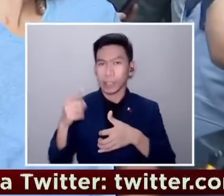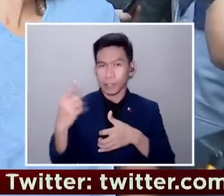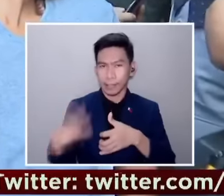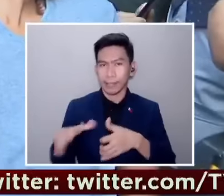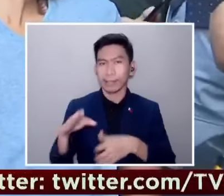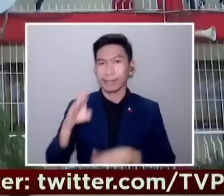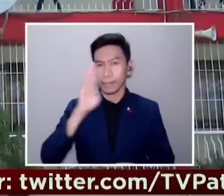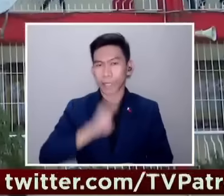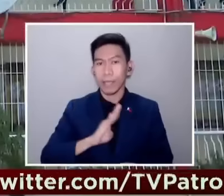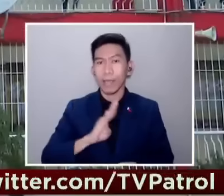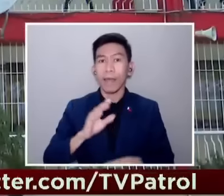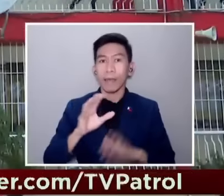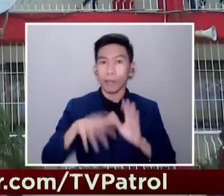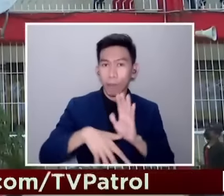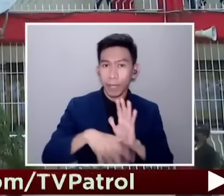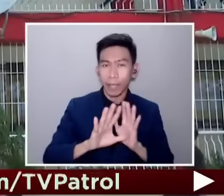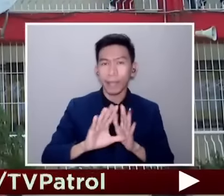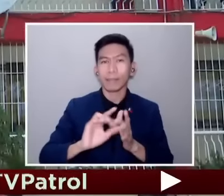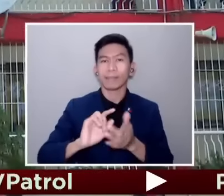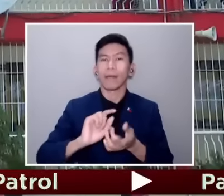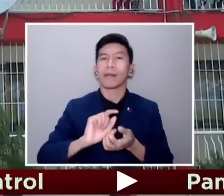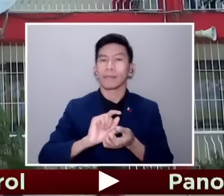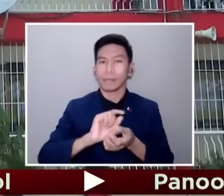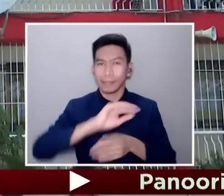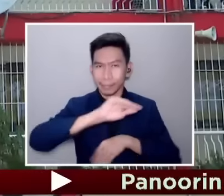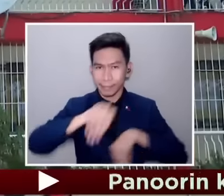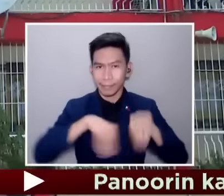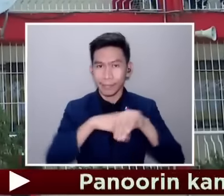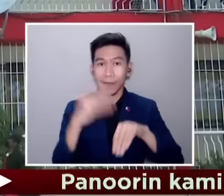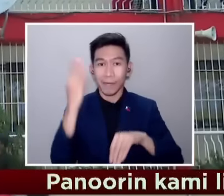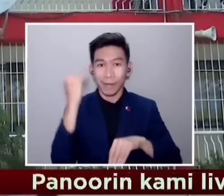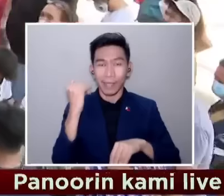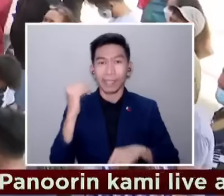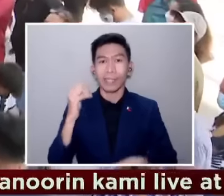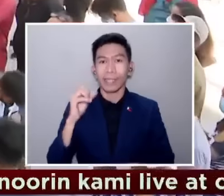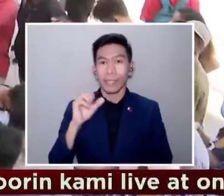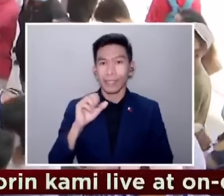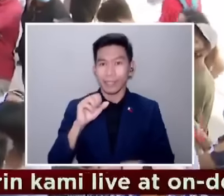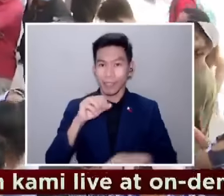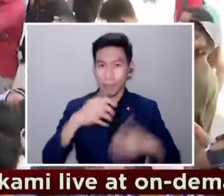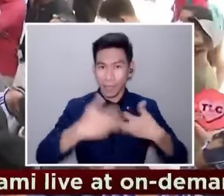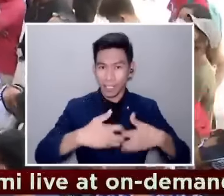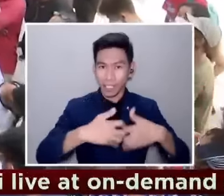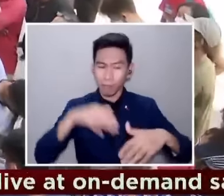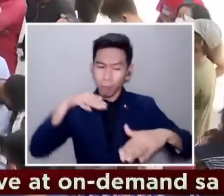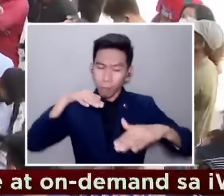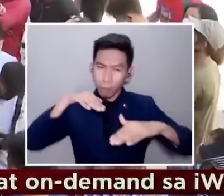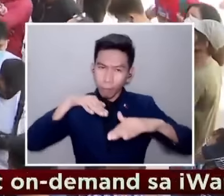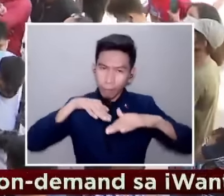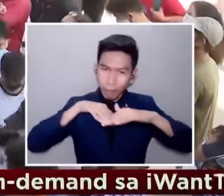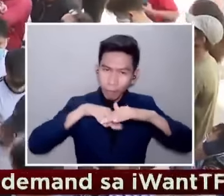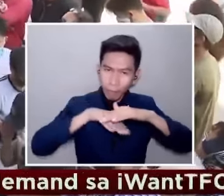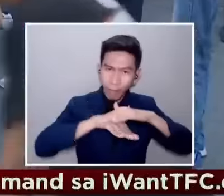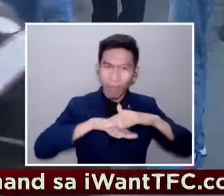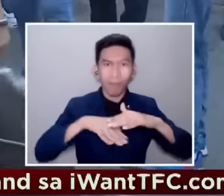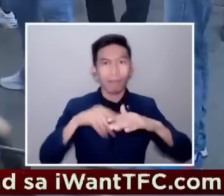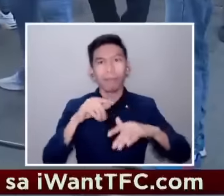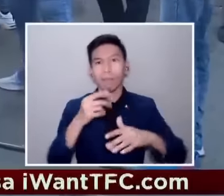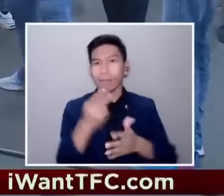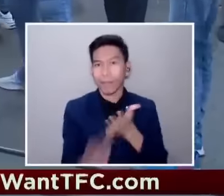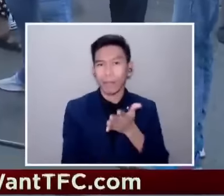COMELEC agad-agad kasi nagkaroon ng hindi mabasa ng vote counting machine ang balota. Kaya ang ginawa, hindi